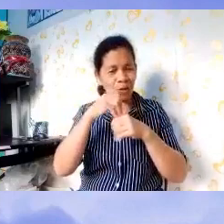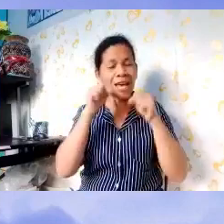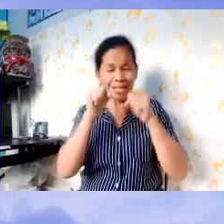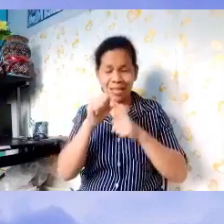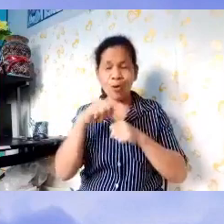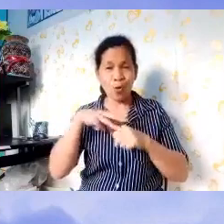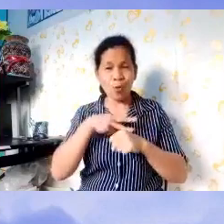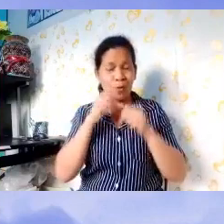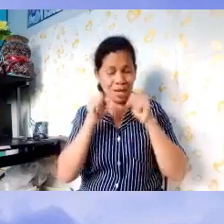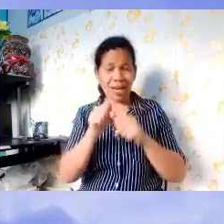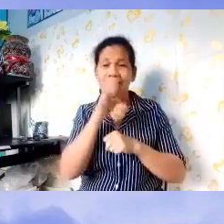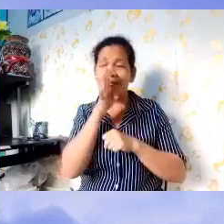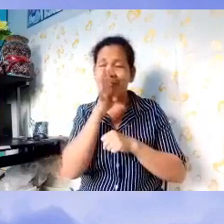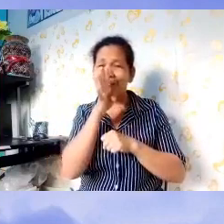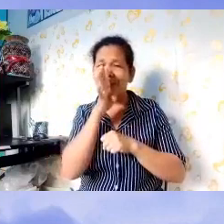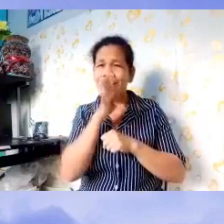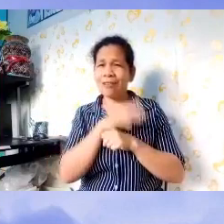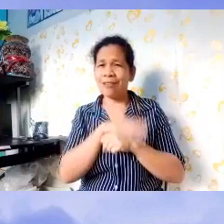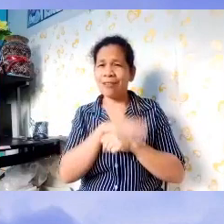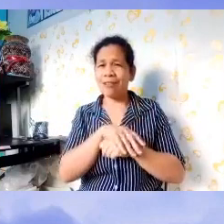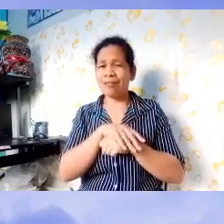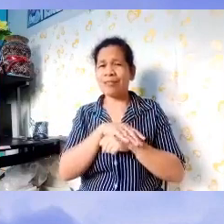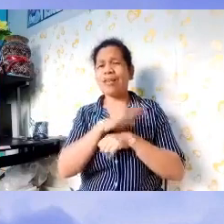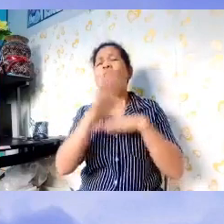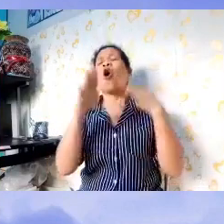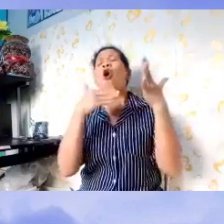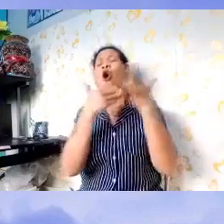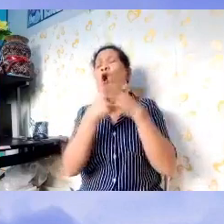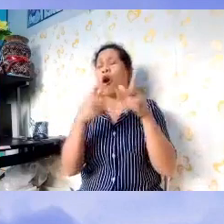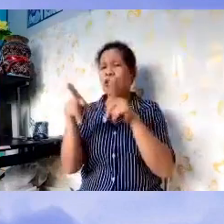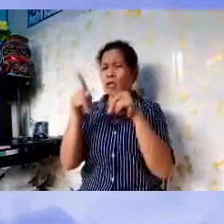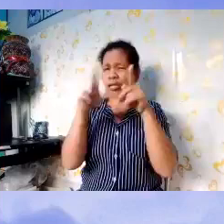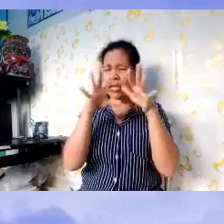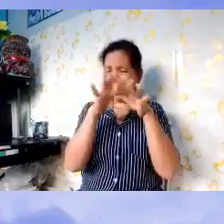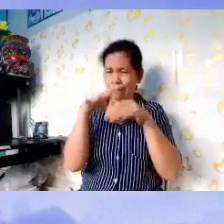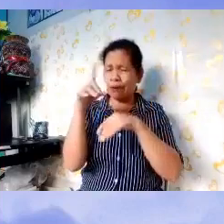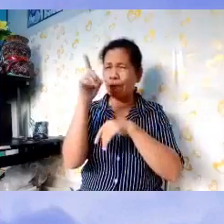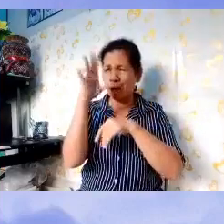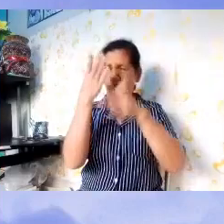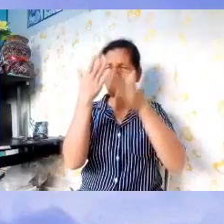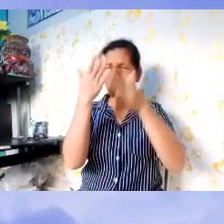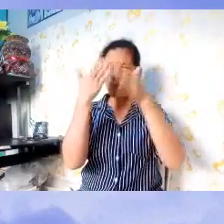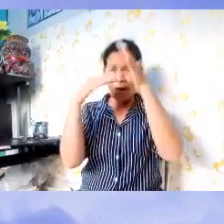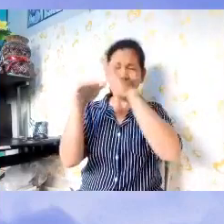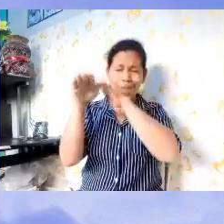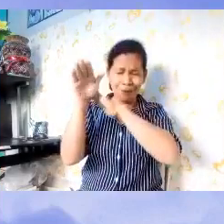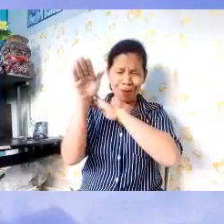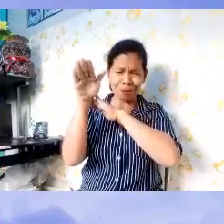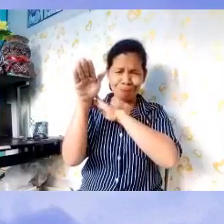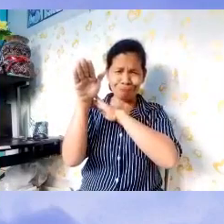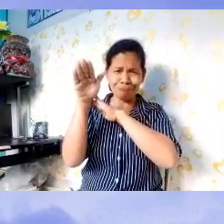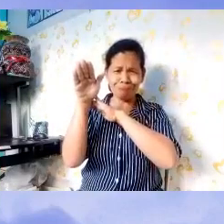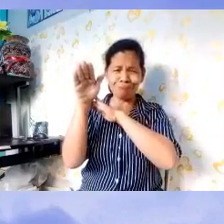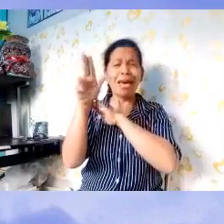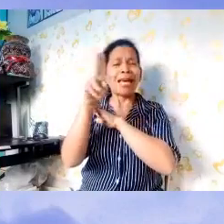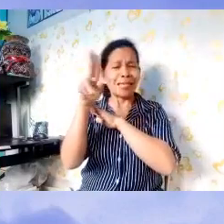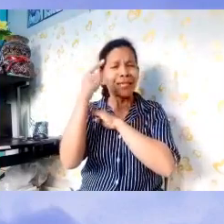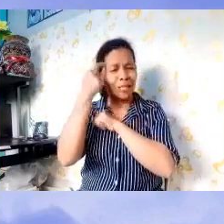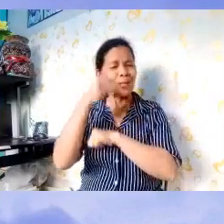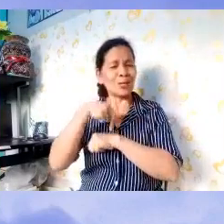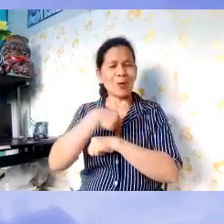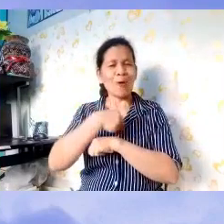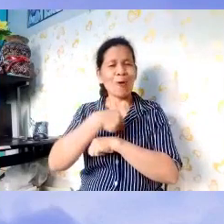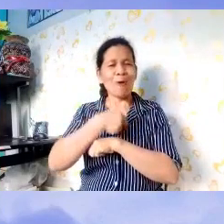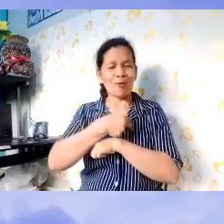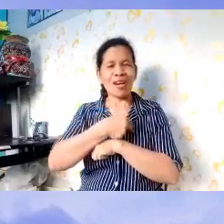natin. So ang buong persa po ng langit ay ginagamit po para sa atin, mga